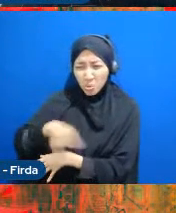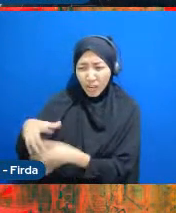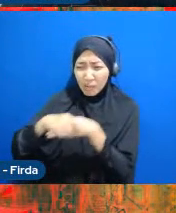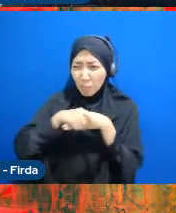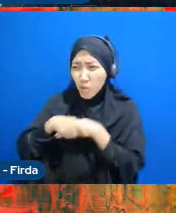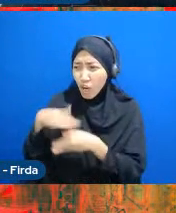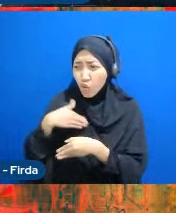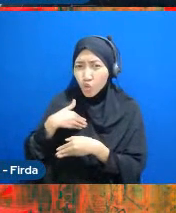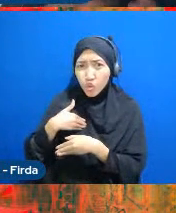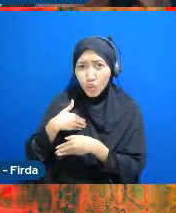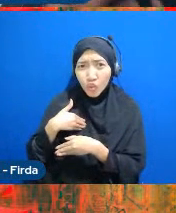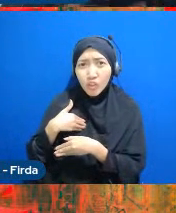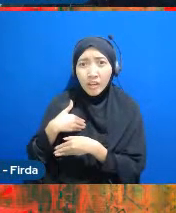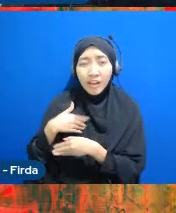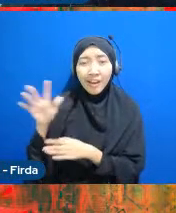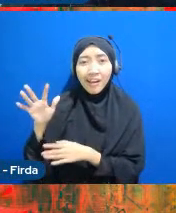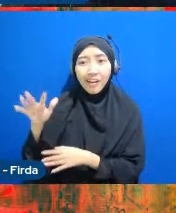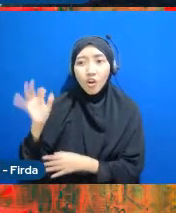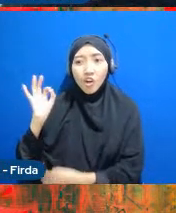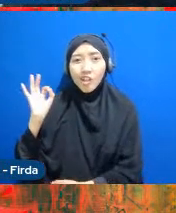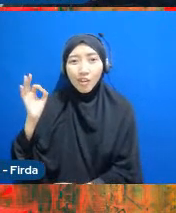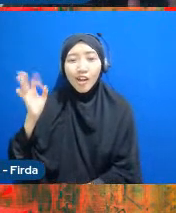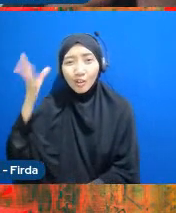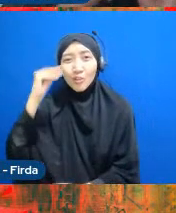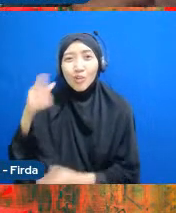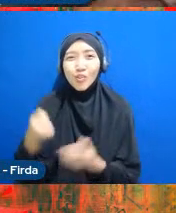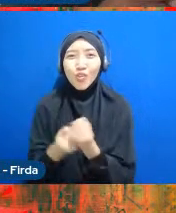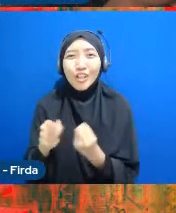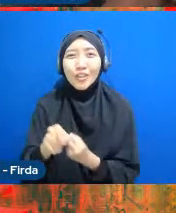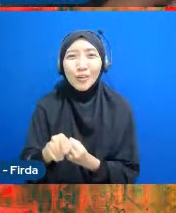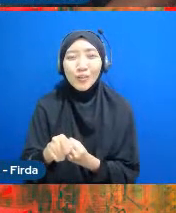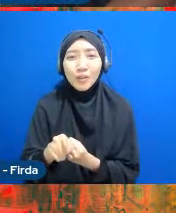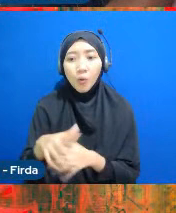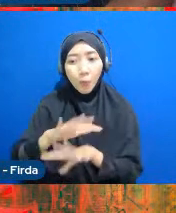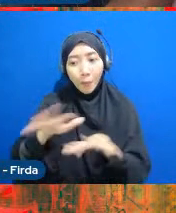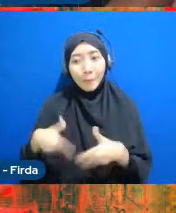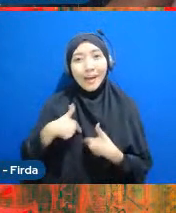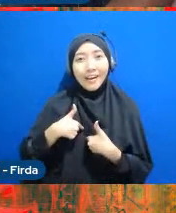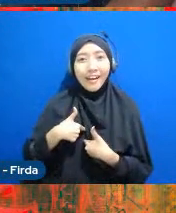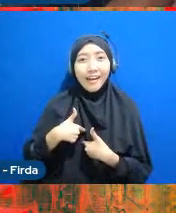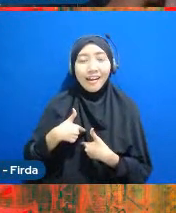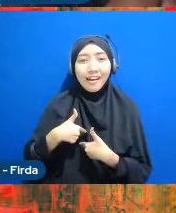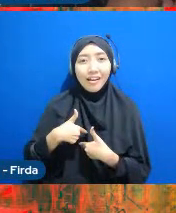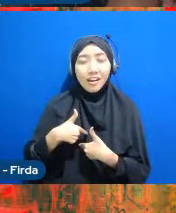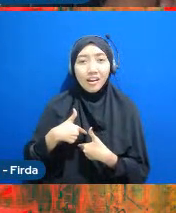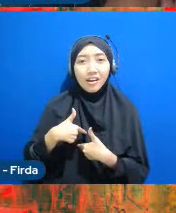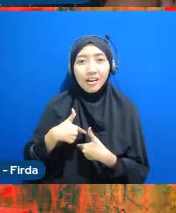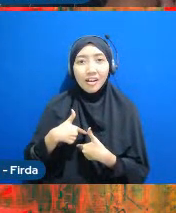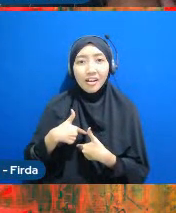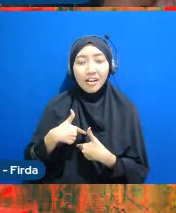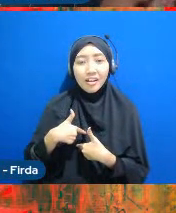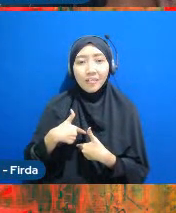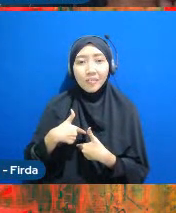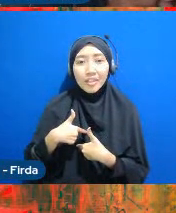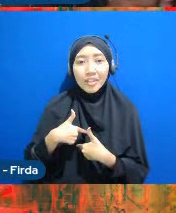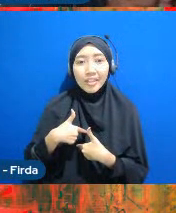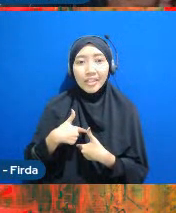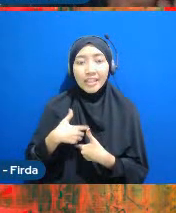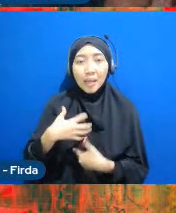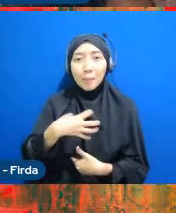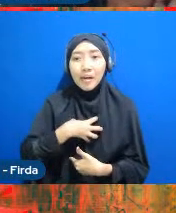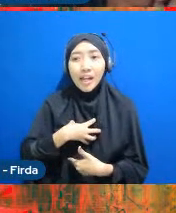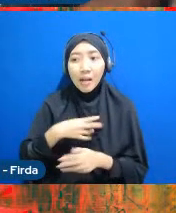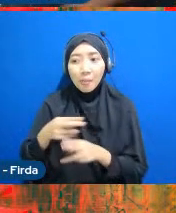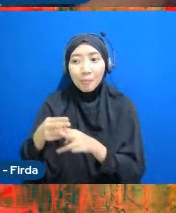aku gitu ya. Nah, orang tua juga harus mendukung itu gitu. Itu barangnya dia. Maka siapa yang berhak untuk meminjamkan